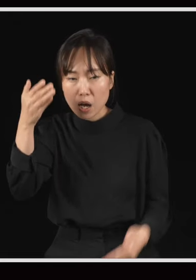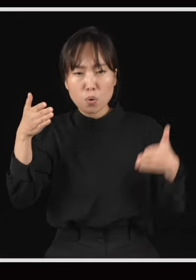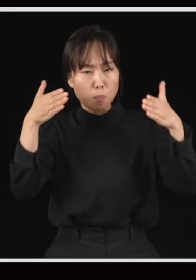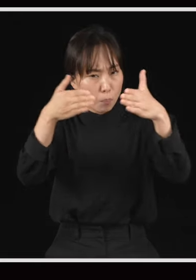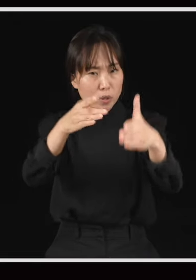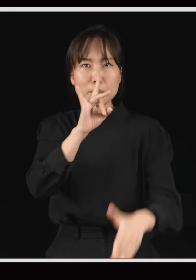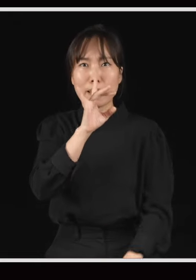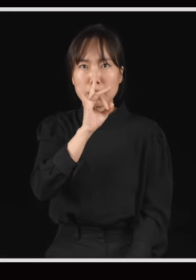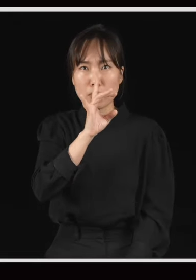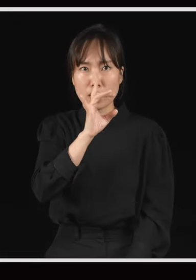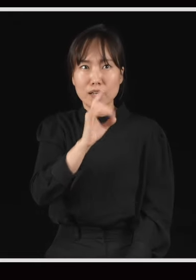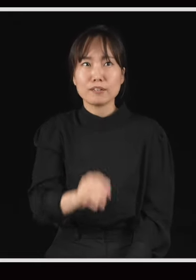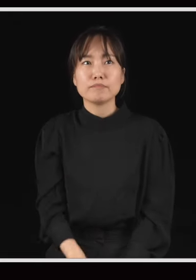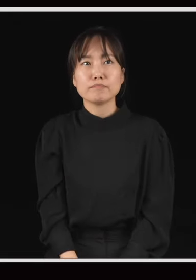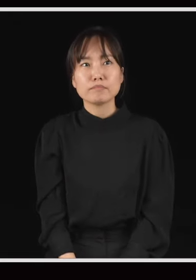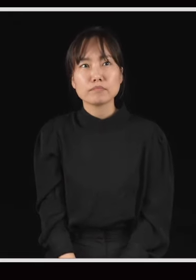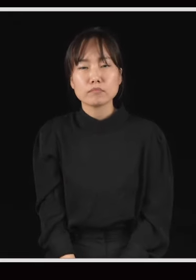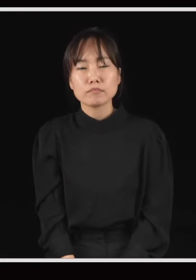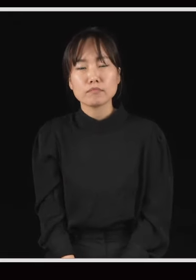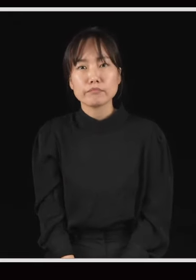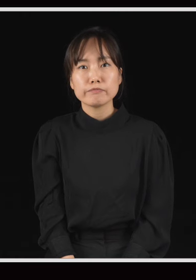또 몰입의 통로도 좁아져요.